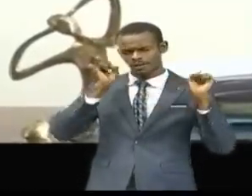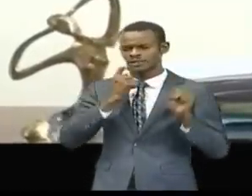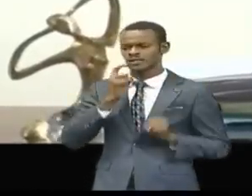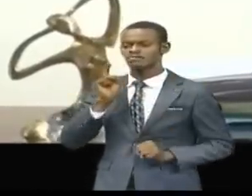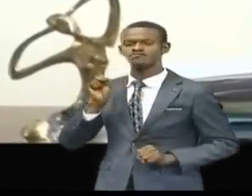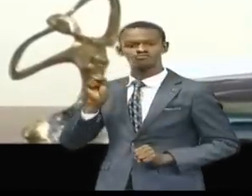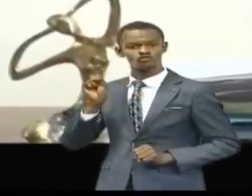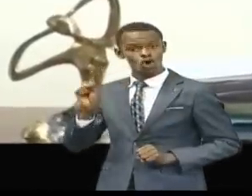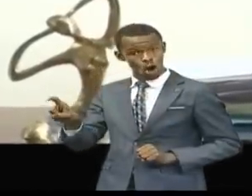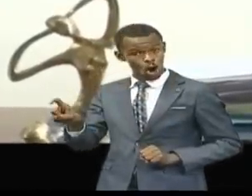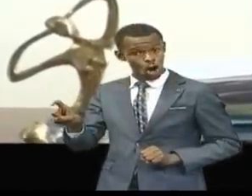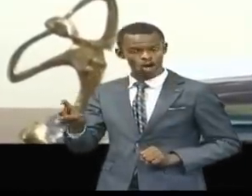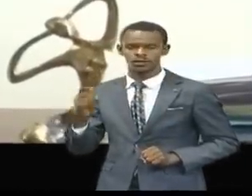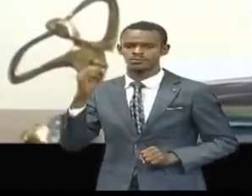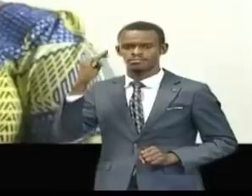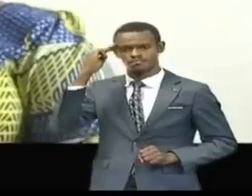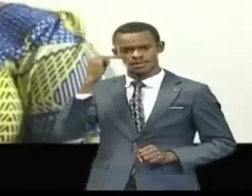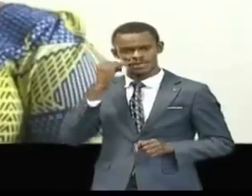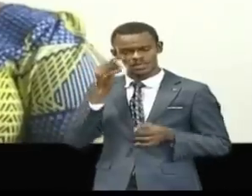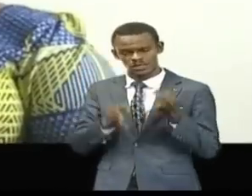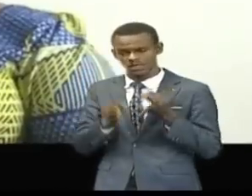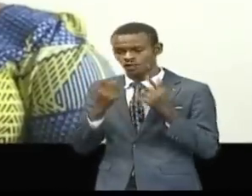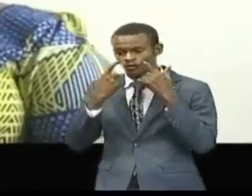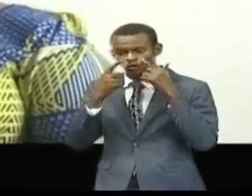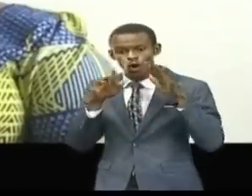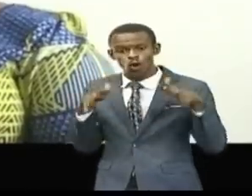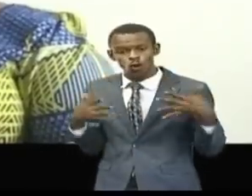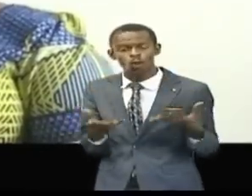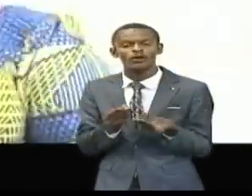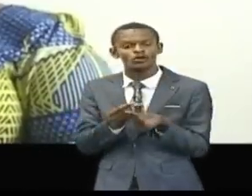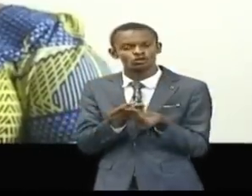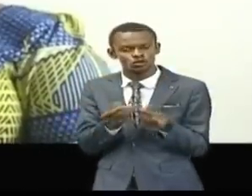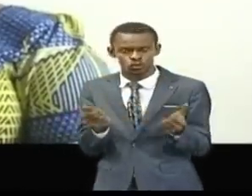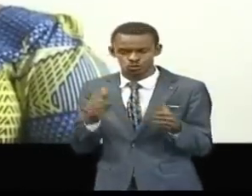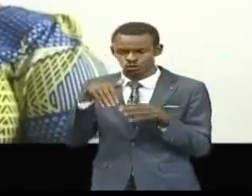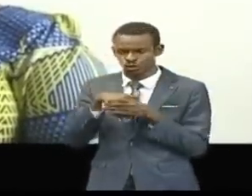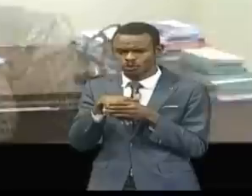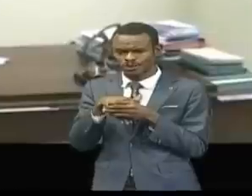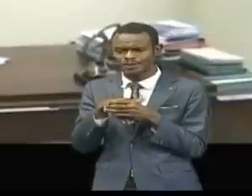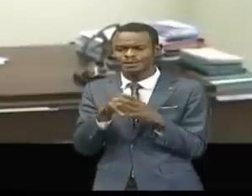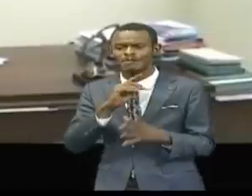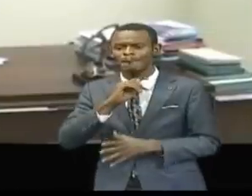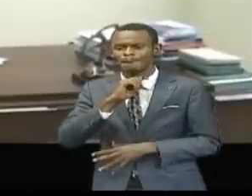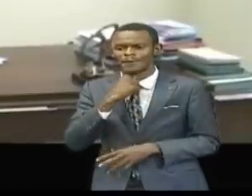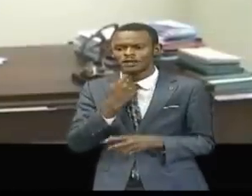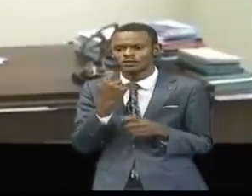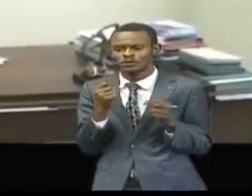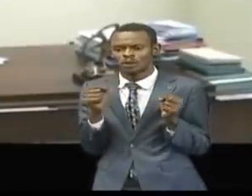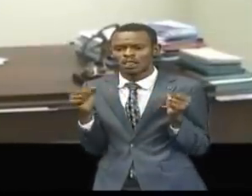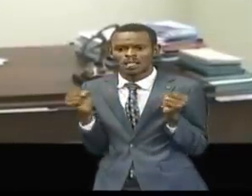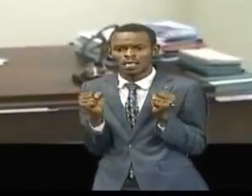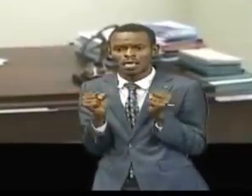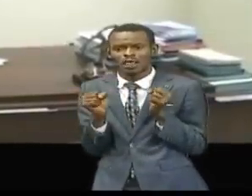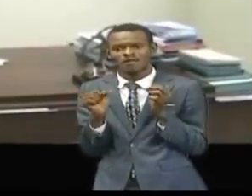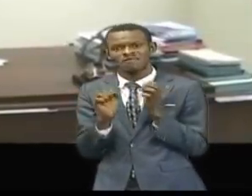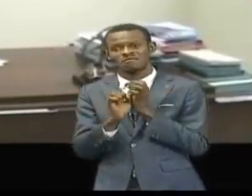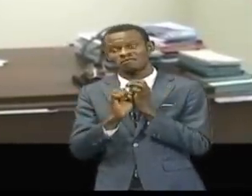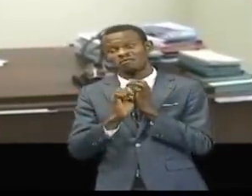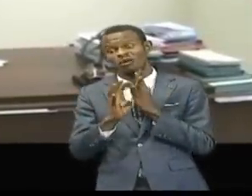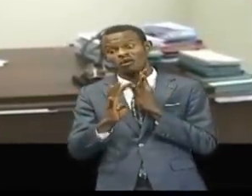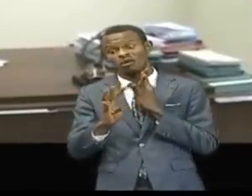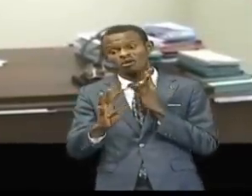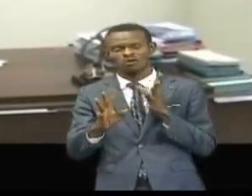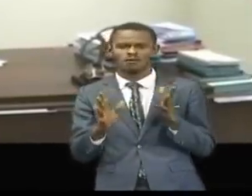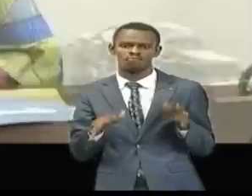des propositions appropriées devraient être faites pour humaniser et sécuriser